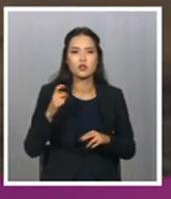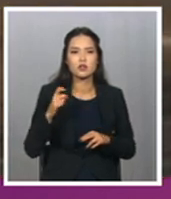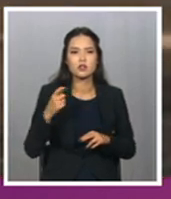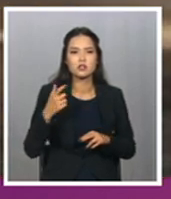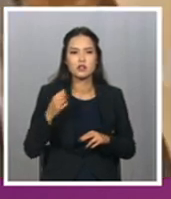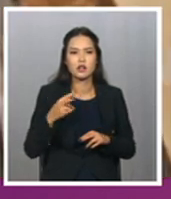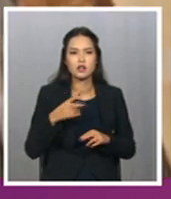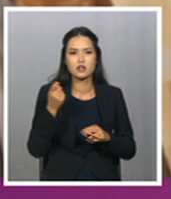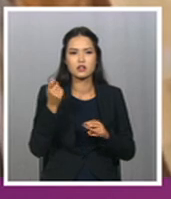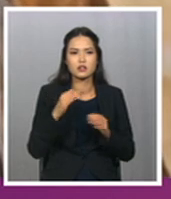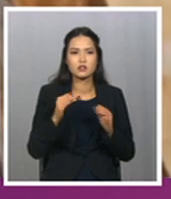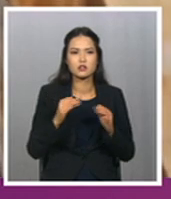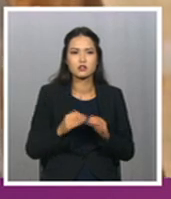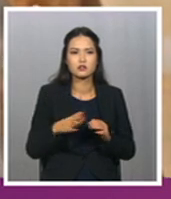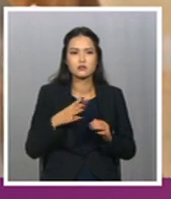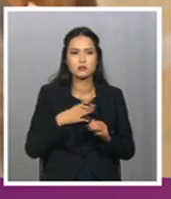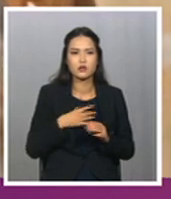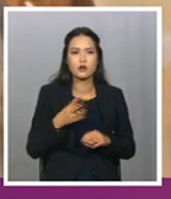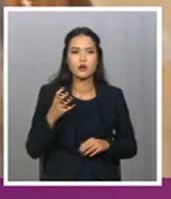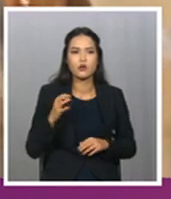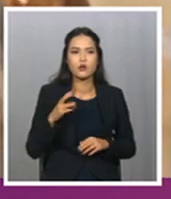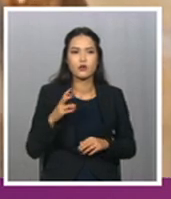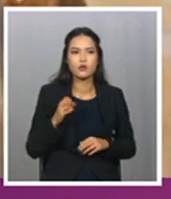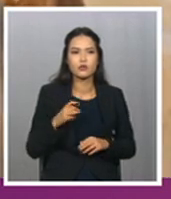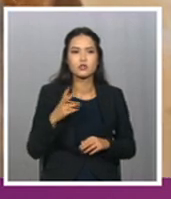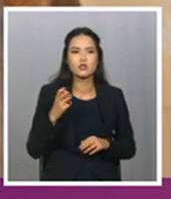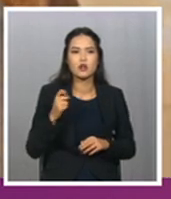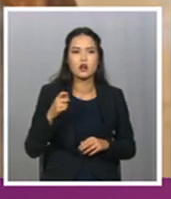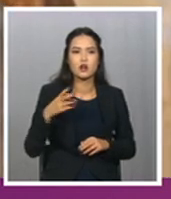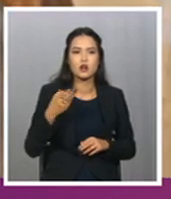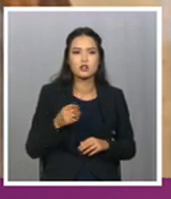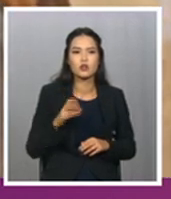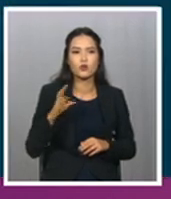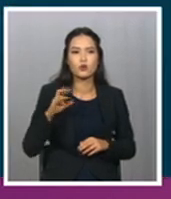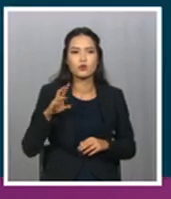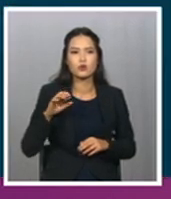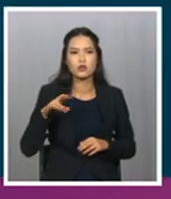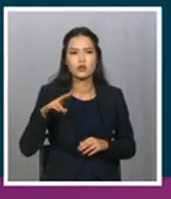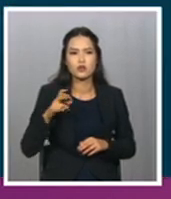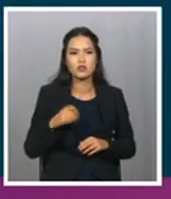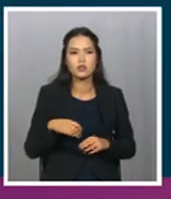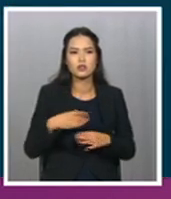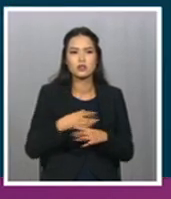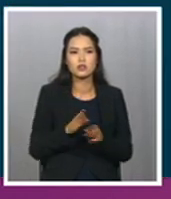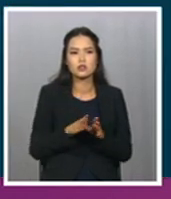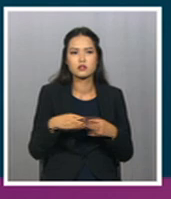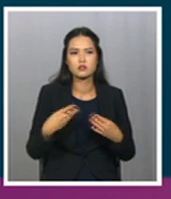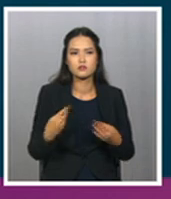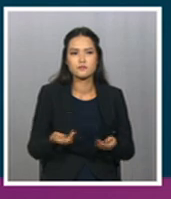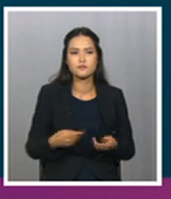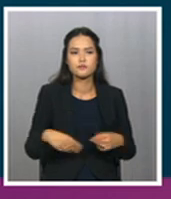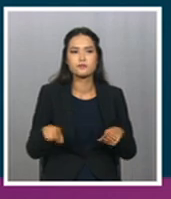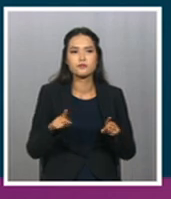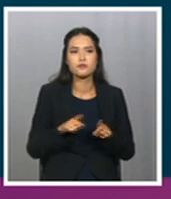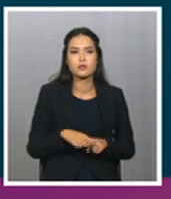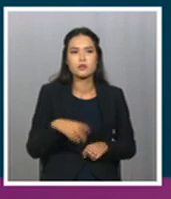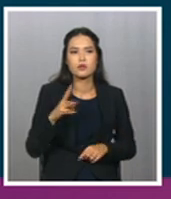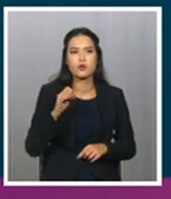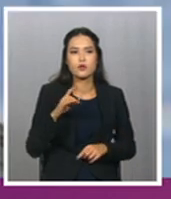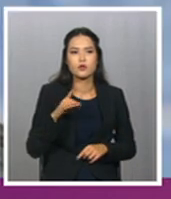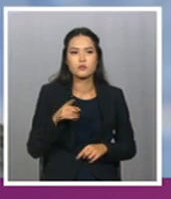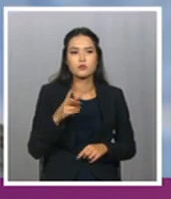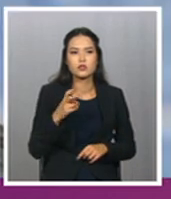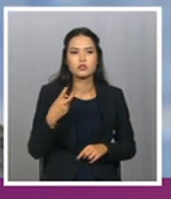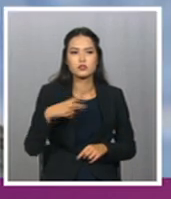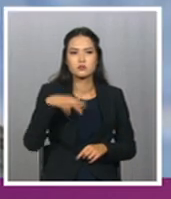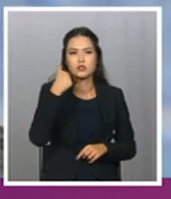алған жерлерді Жошы ұлысы, Шағатай мен Үгедей, Төле ұлыстары деп төртке бөлді. Ұлы хан 1227 жылы